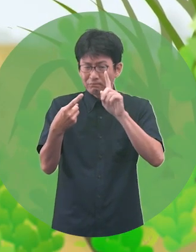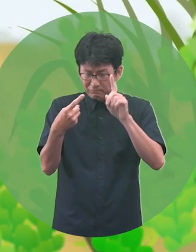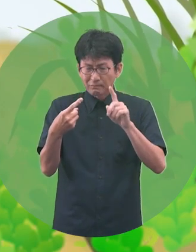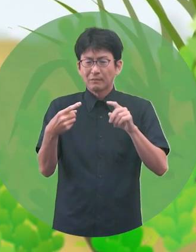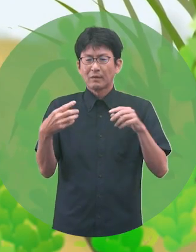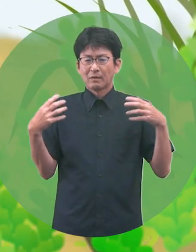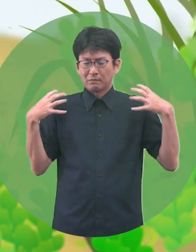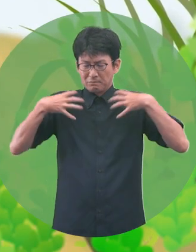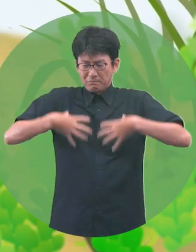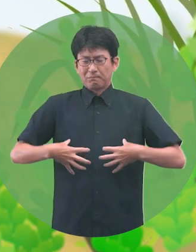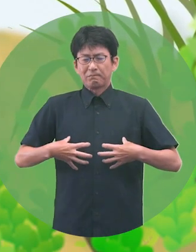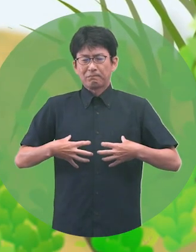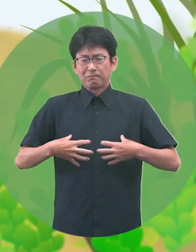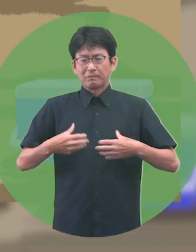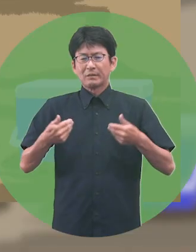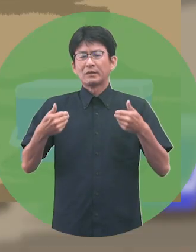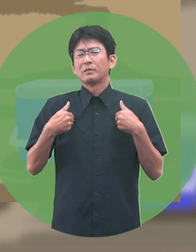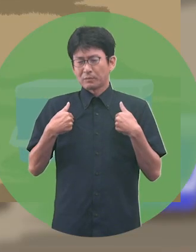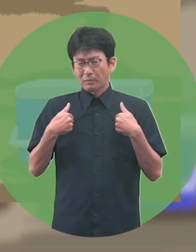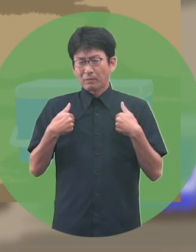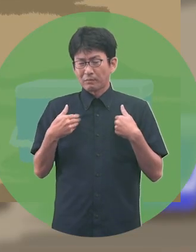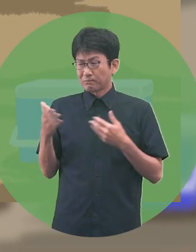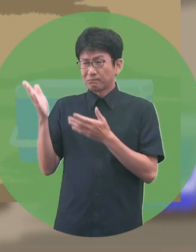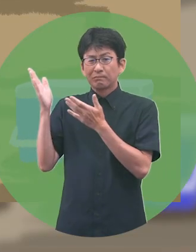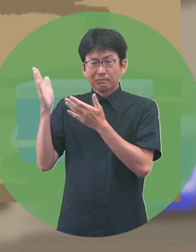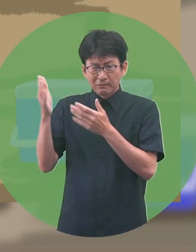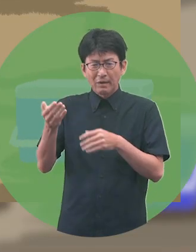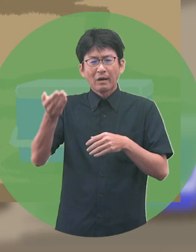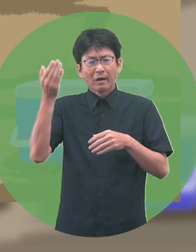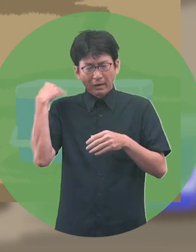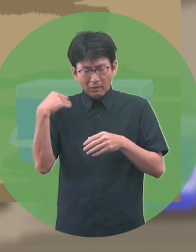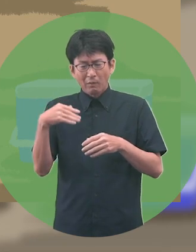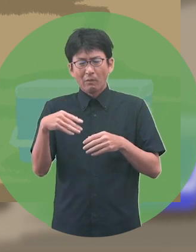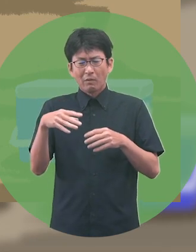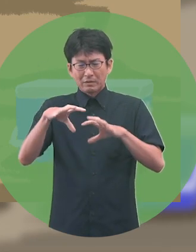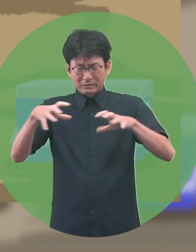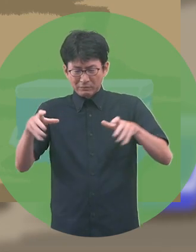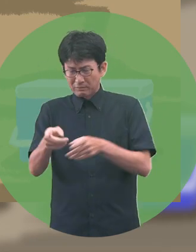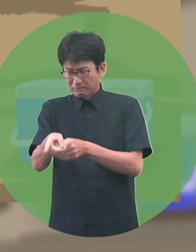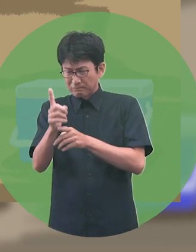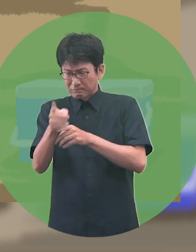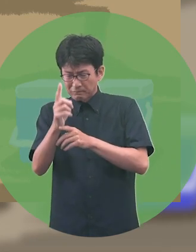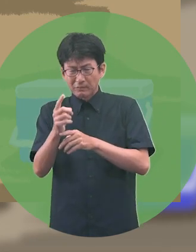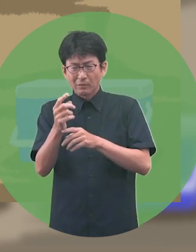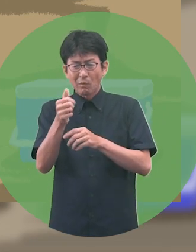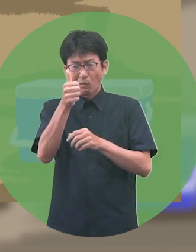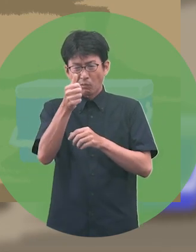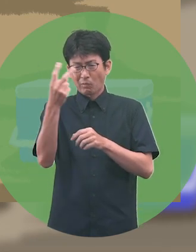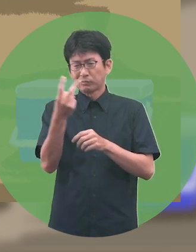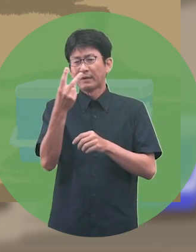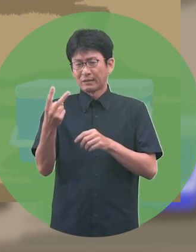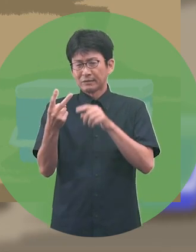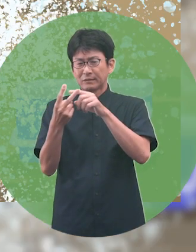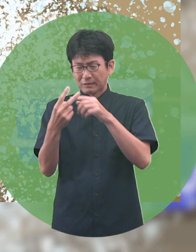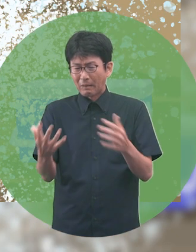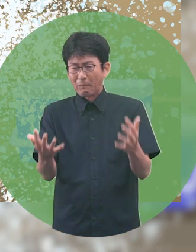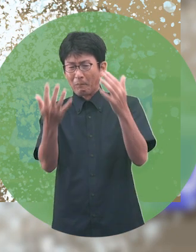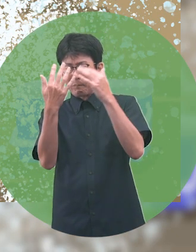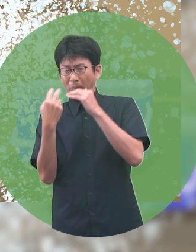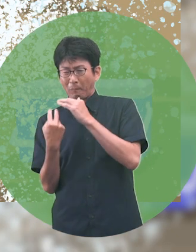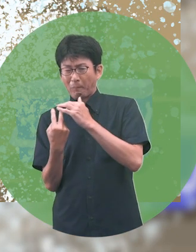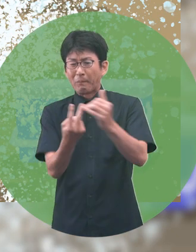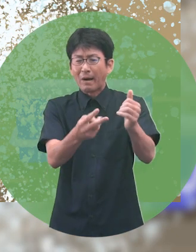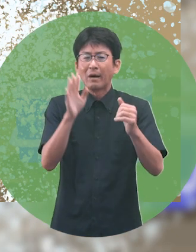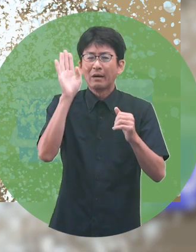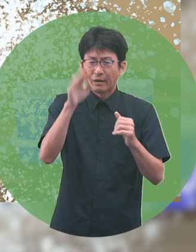ジャケットの着用。 過去に岩場で釣りをしていた男性2人が高波にさらわれ海に